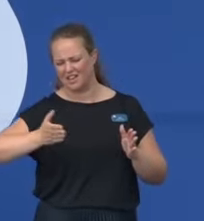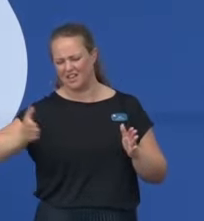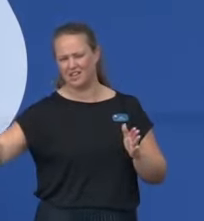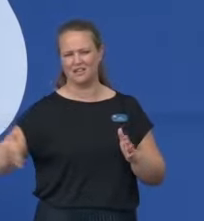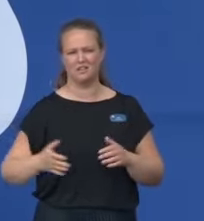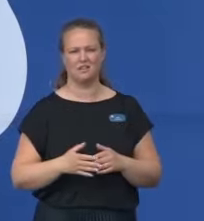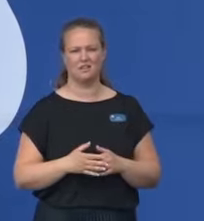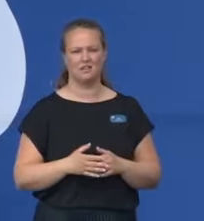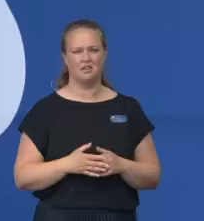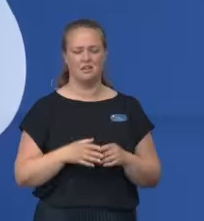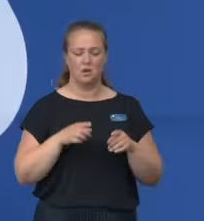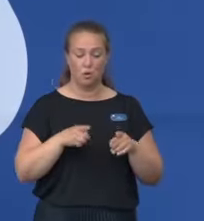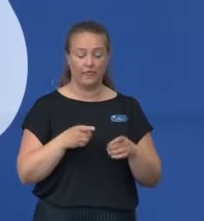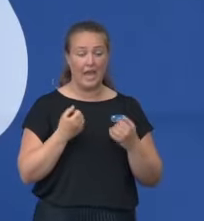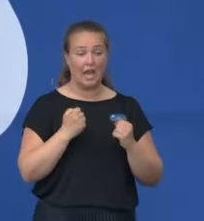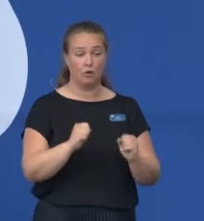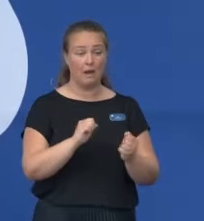som politiker